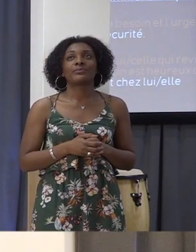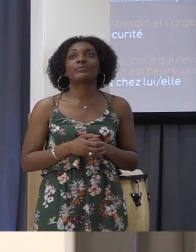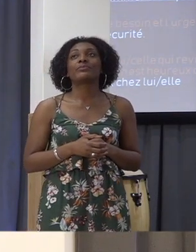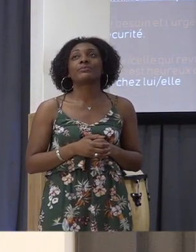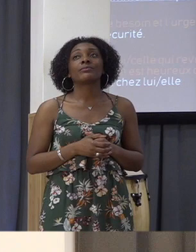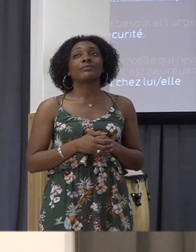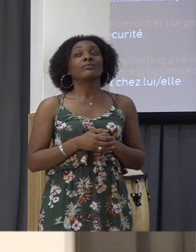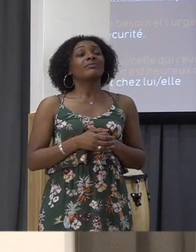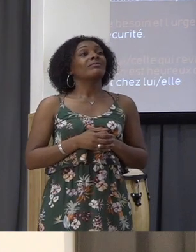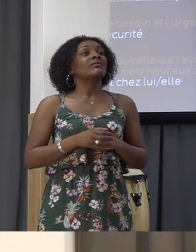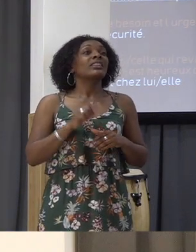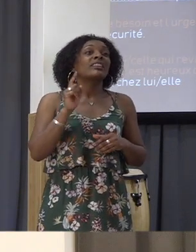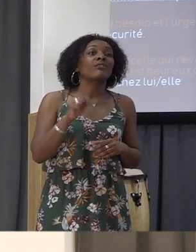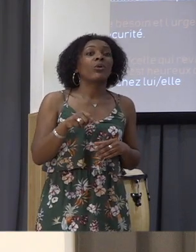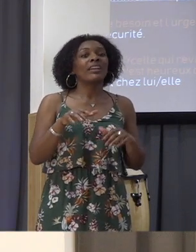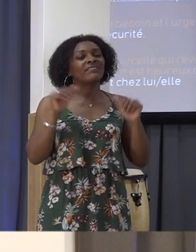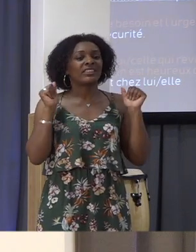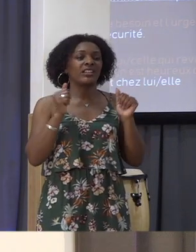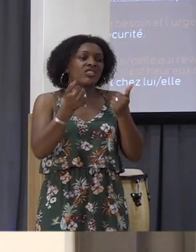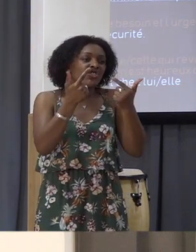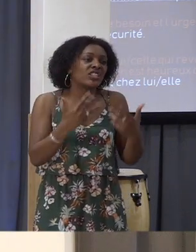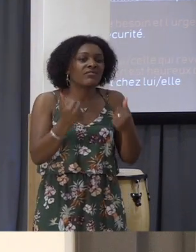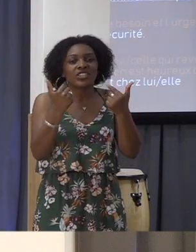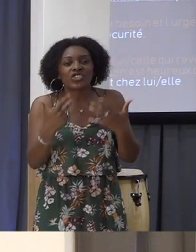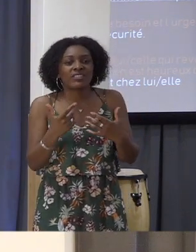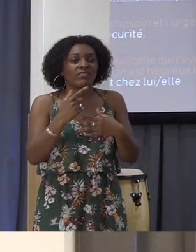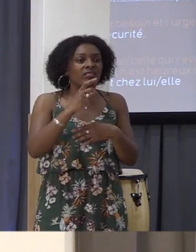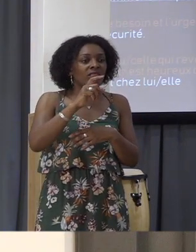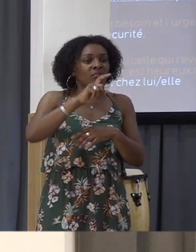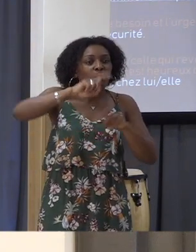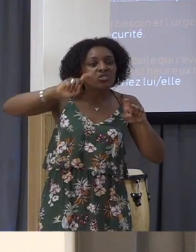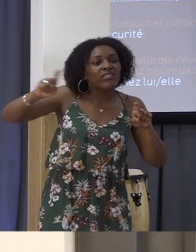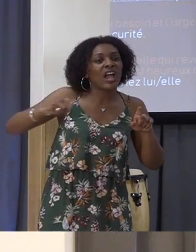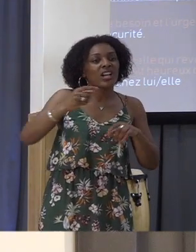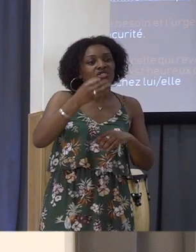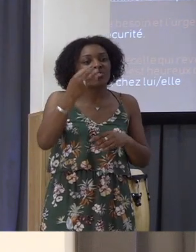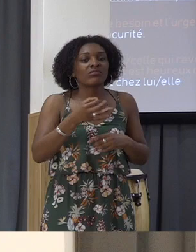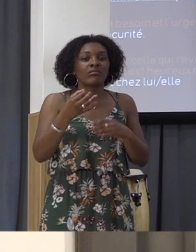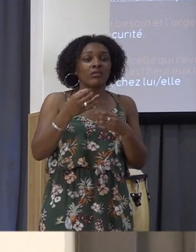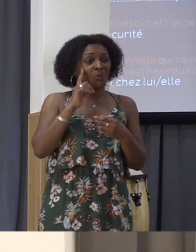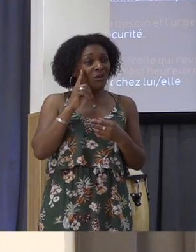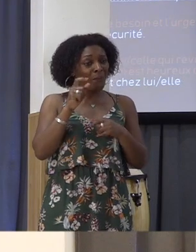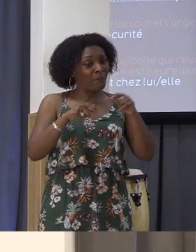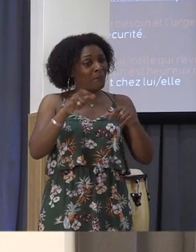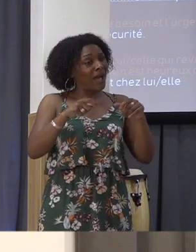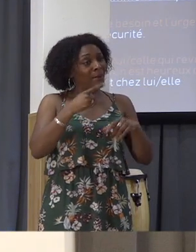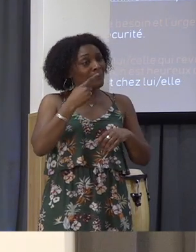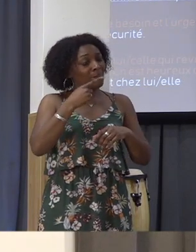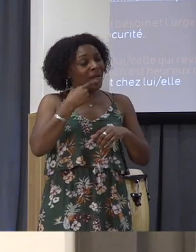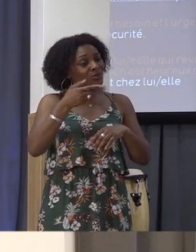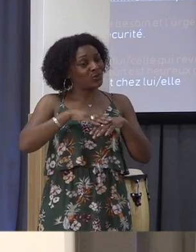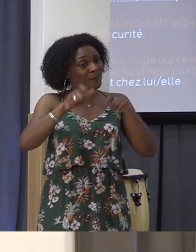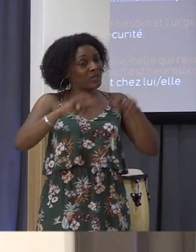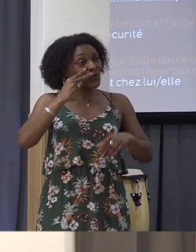Ne faisons pas de statistiques simplistes lorsque les vies humaines sont en jeu. Le seuil, c'est à partir